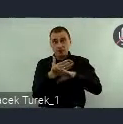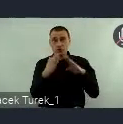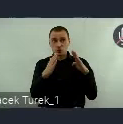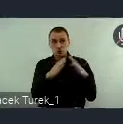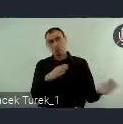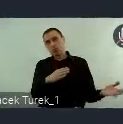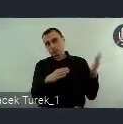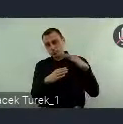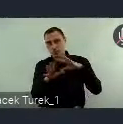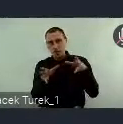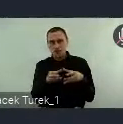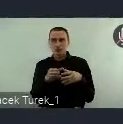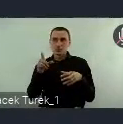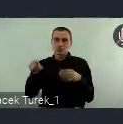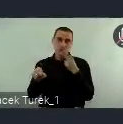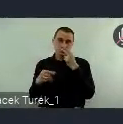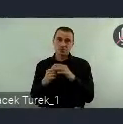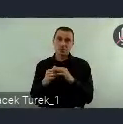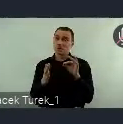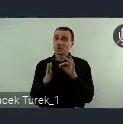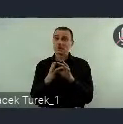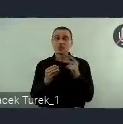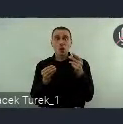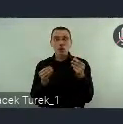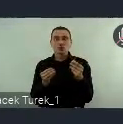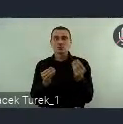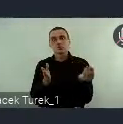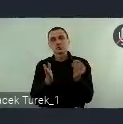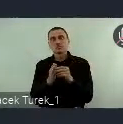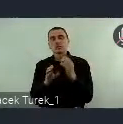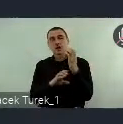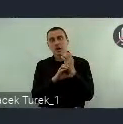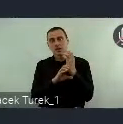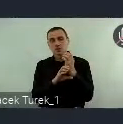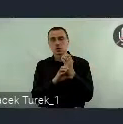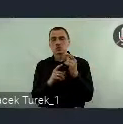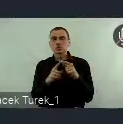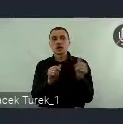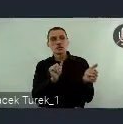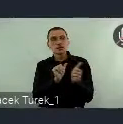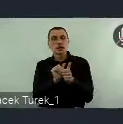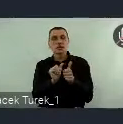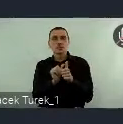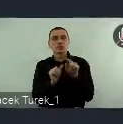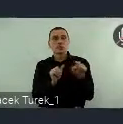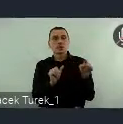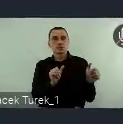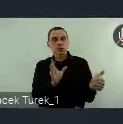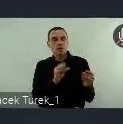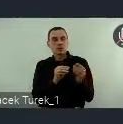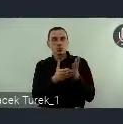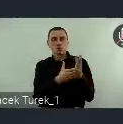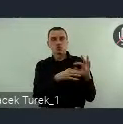Może trzeba na pewno trzeba uwzględnić pieniądze na dodatkowy transport może na dodatkową asystę ludzi którzy tych ludzi zabiorą z domu